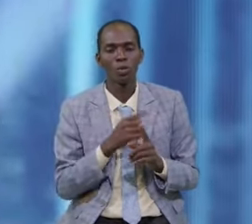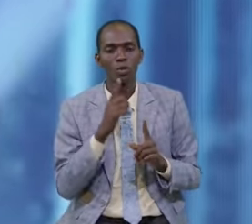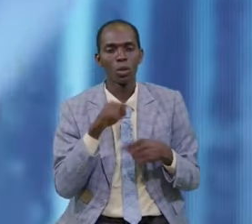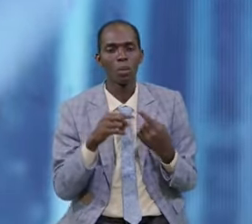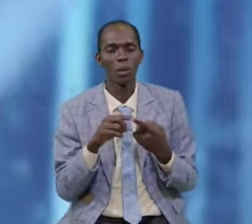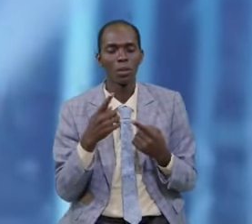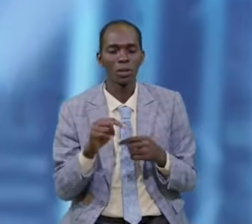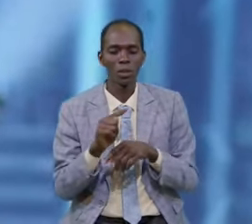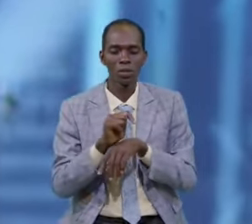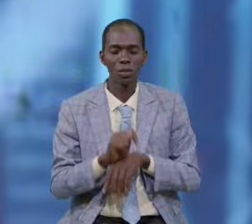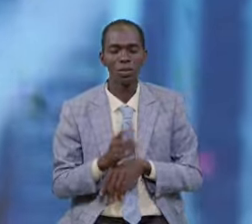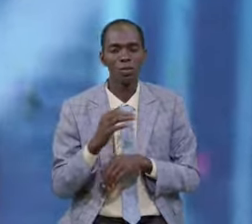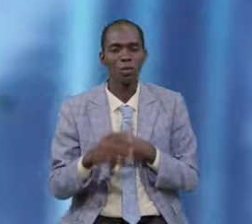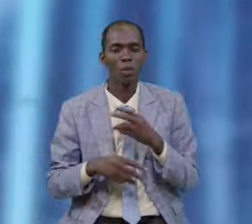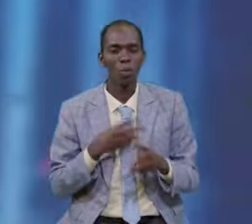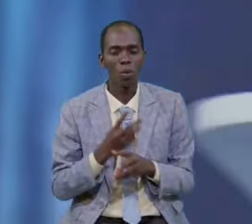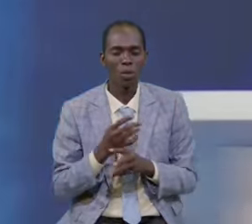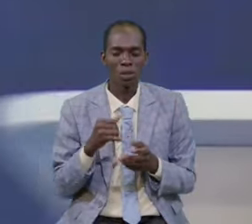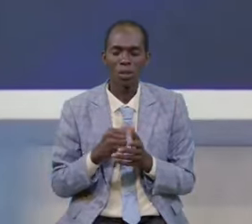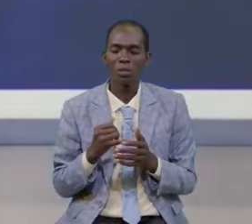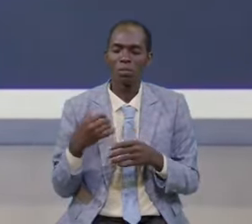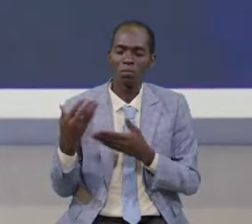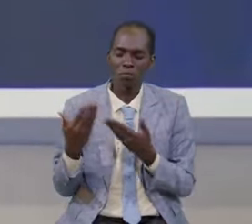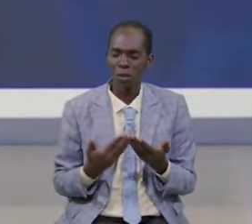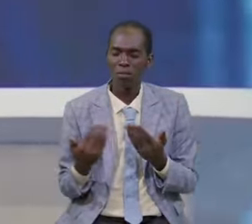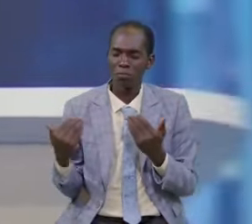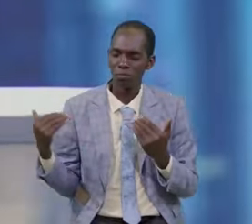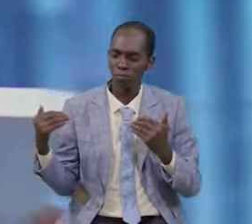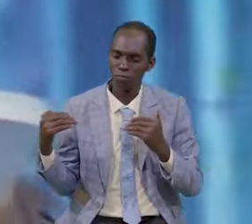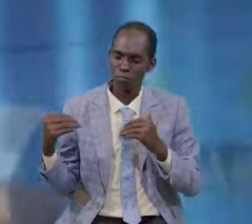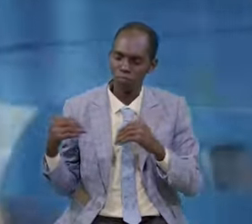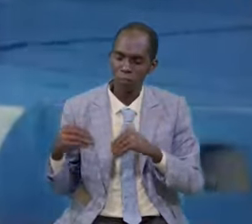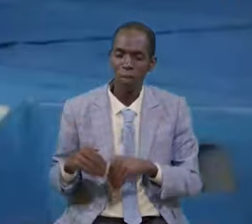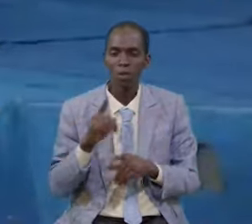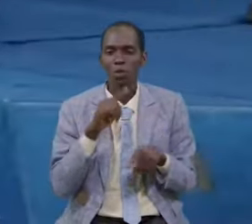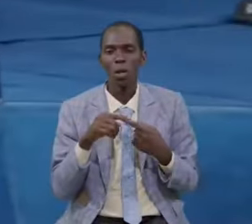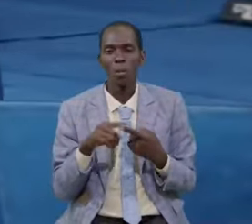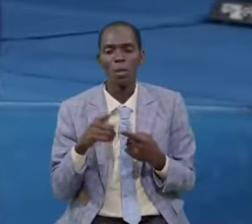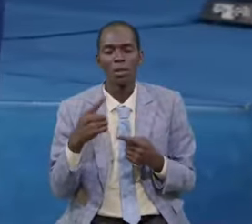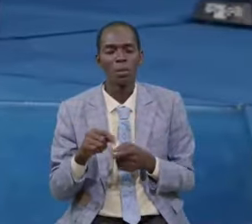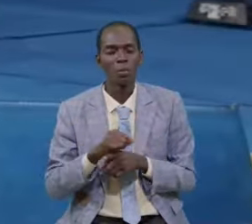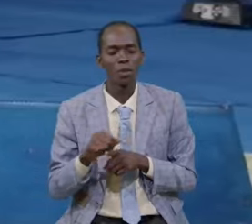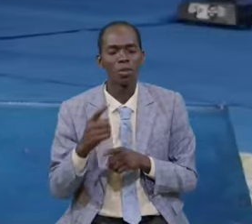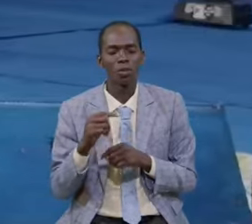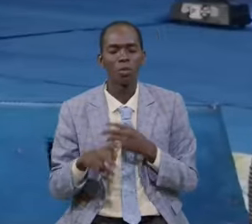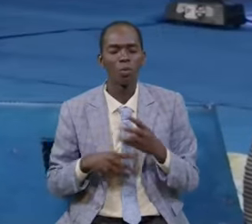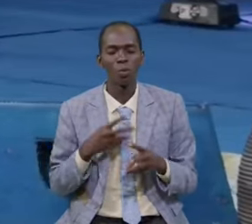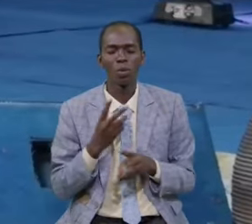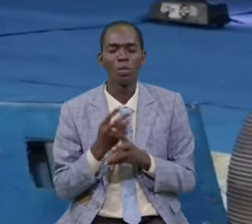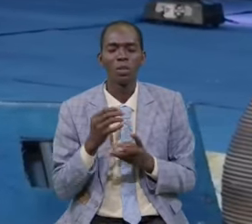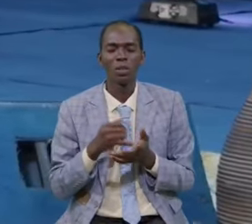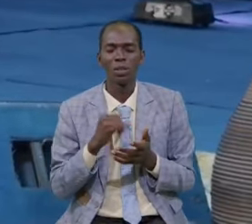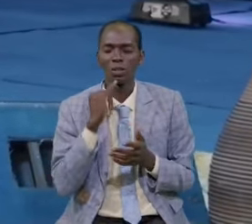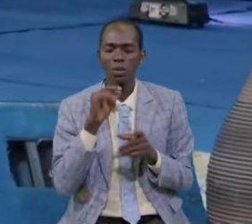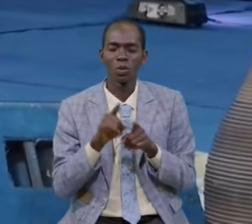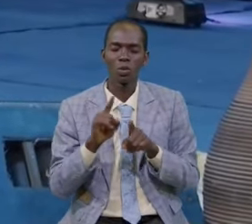de descendre, chuter chaque jour. Est-ce que vous parlez des pratiques du monde? Elles sont en train de chuter. Est-ce que vous